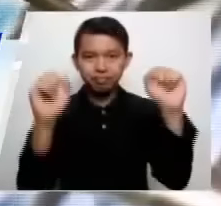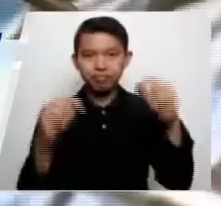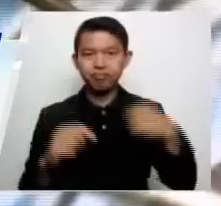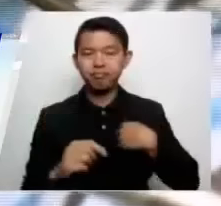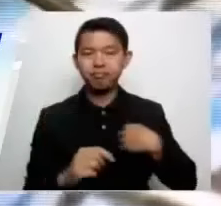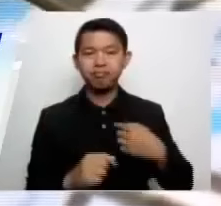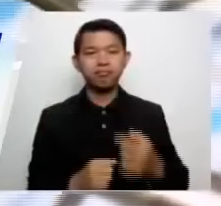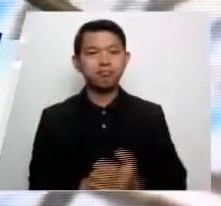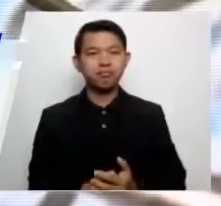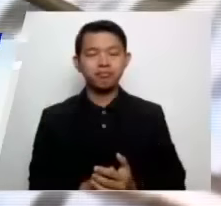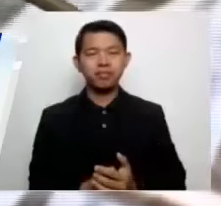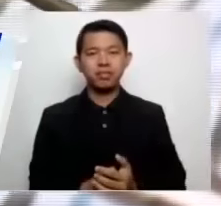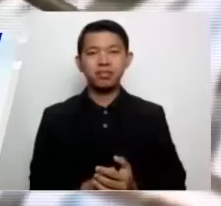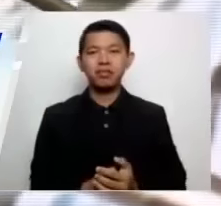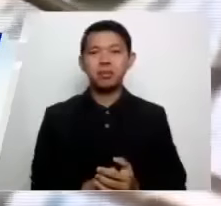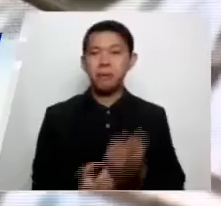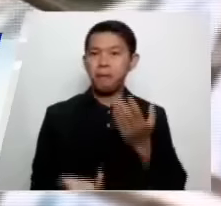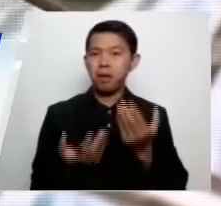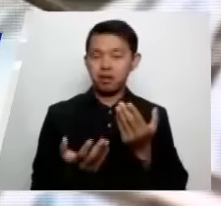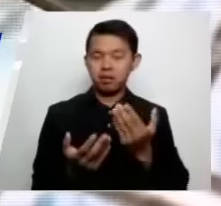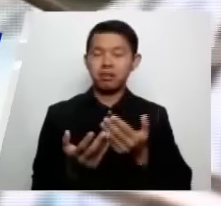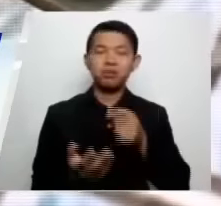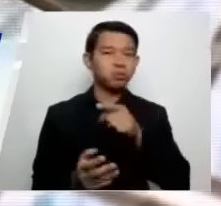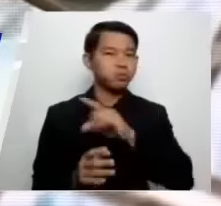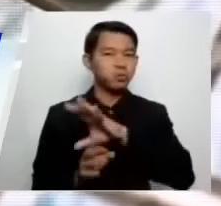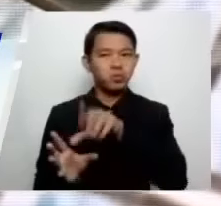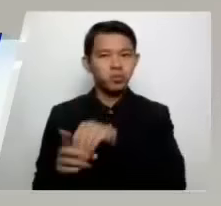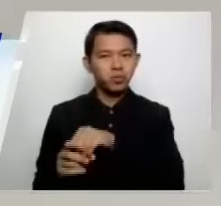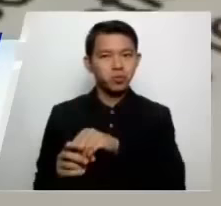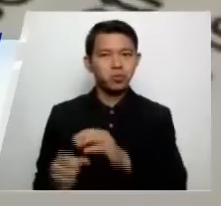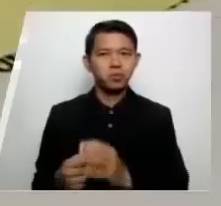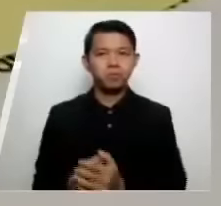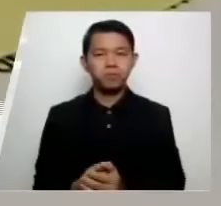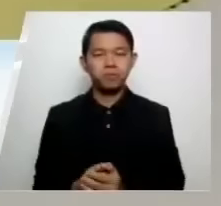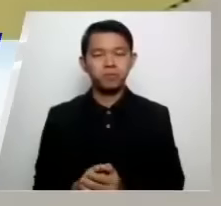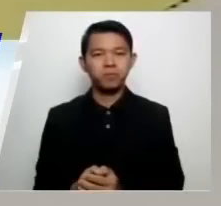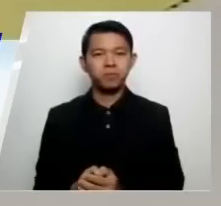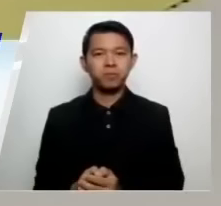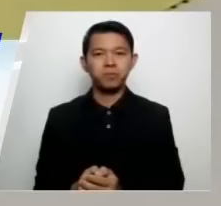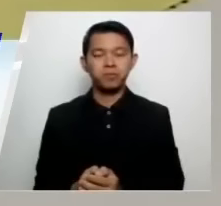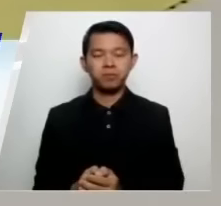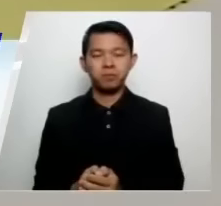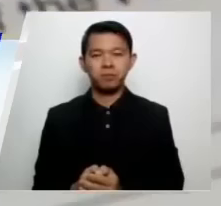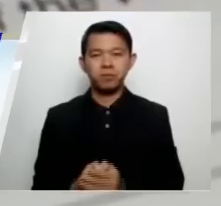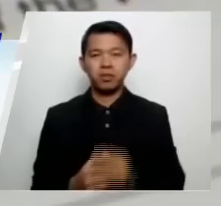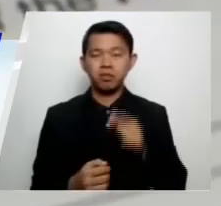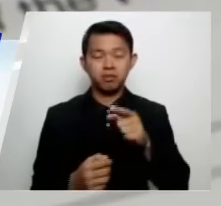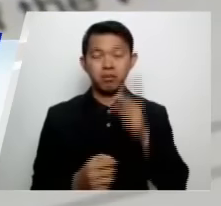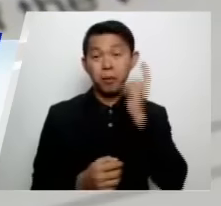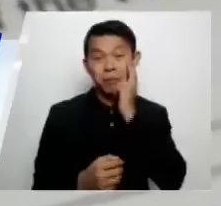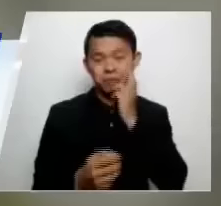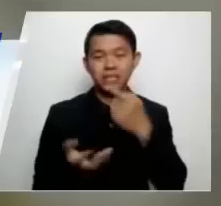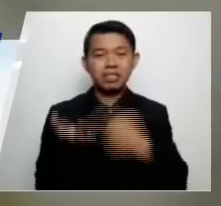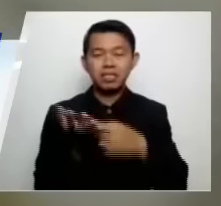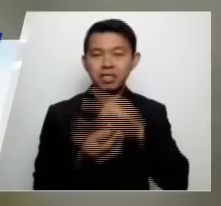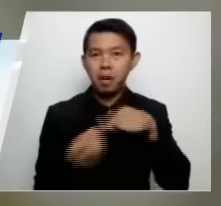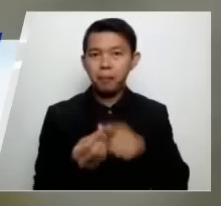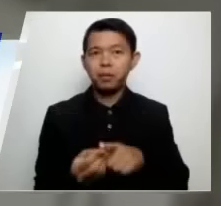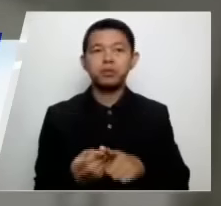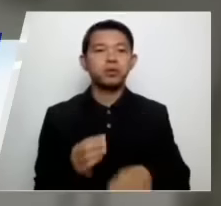Baka kasali ka pa. Partikular ding binatikos ang dating Pangulo ang mga hakbang para baguhin ang saligang batas